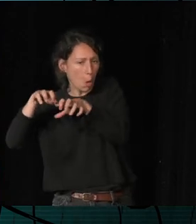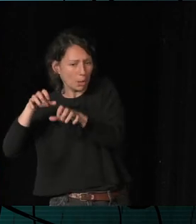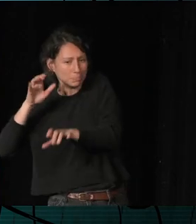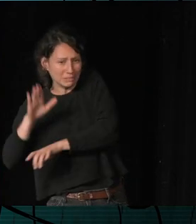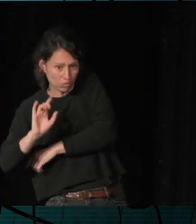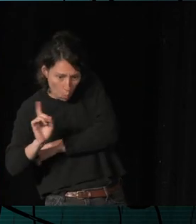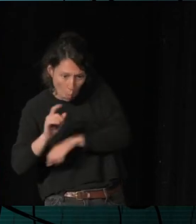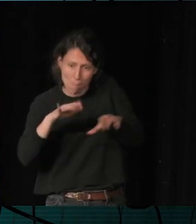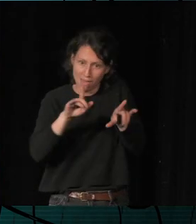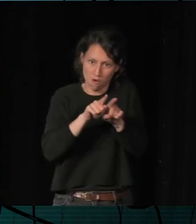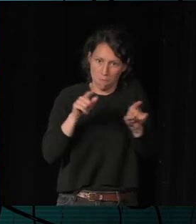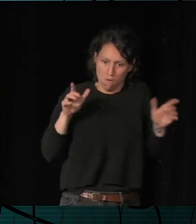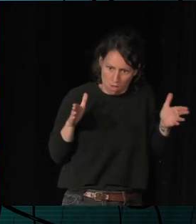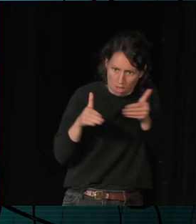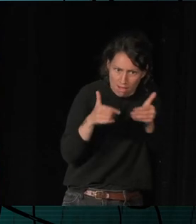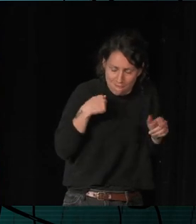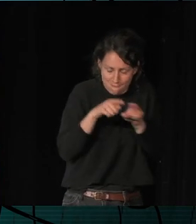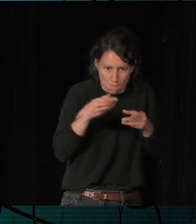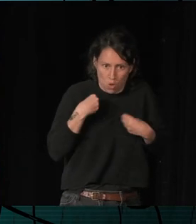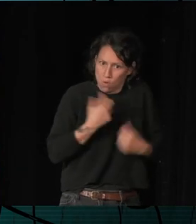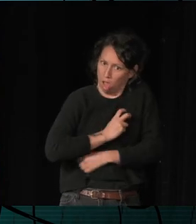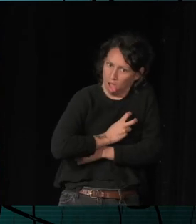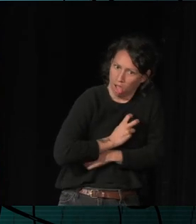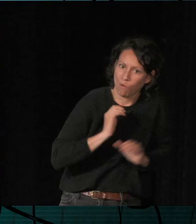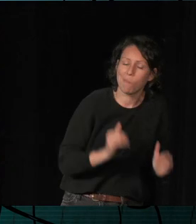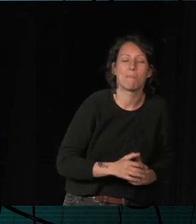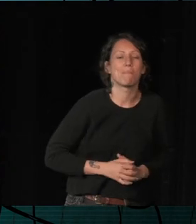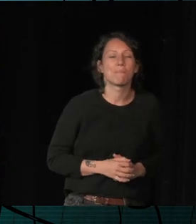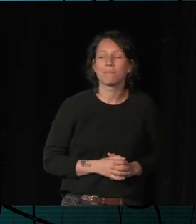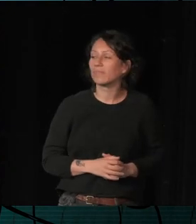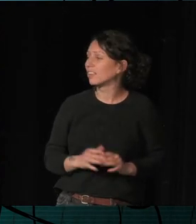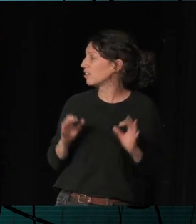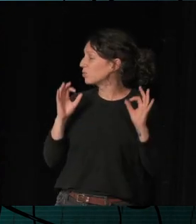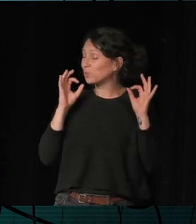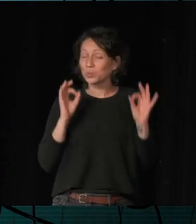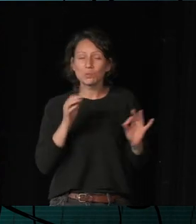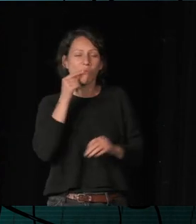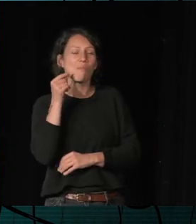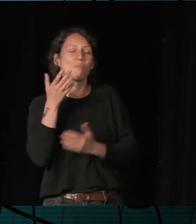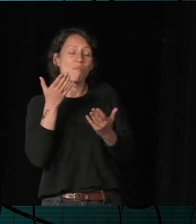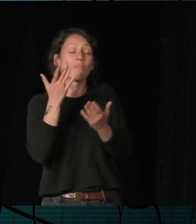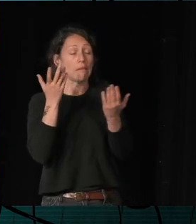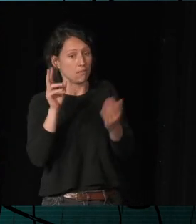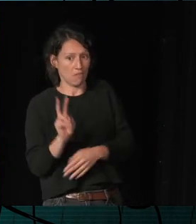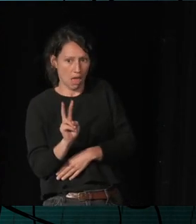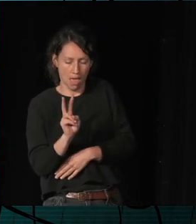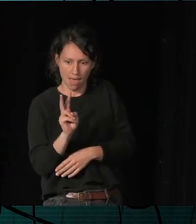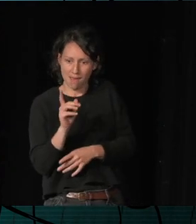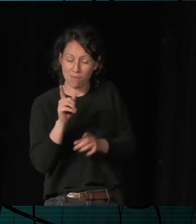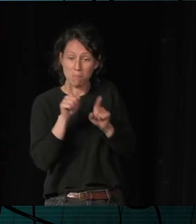quoi. Puis moi, ça me fait penser à ce que tu disais sur le personnage tout seul dans cet espace noir.